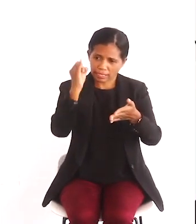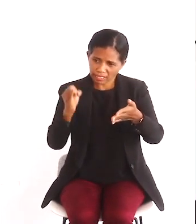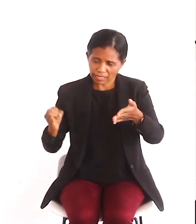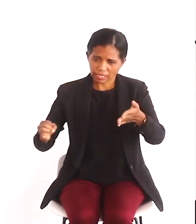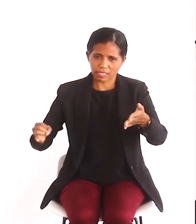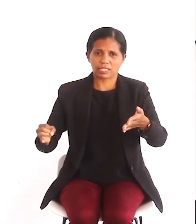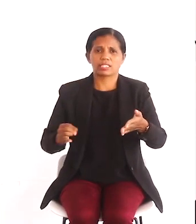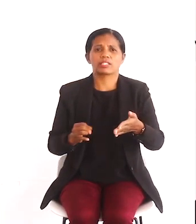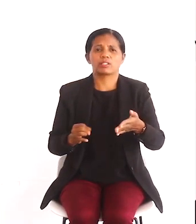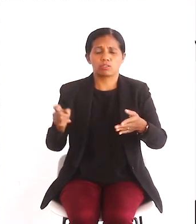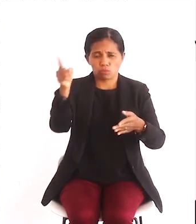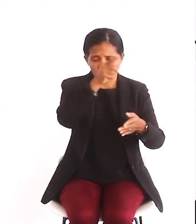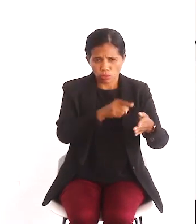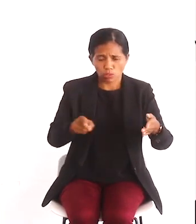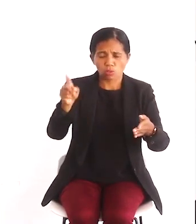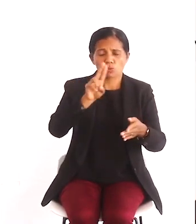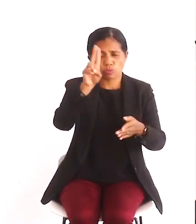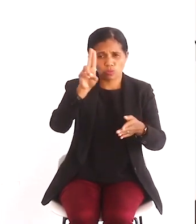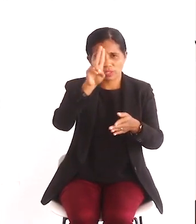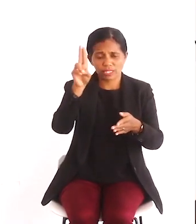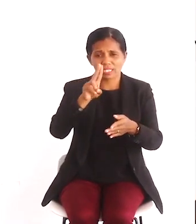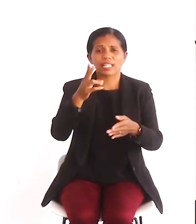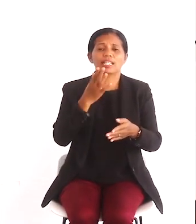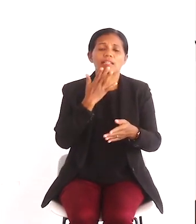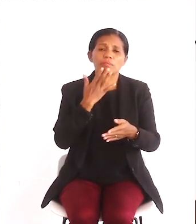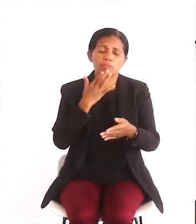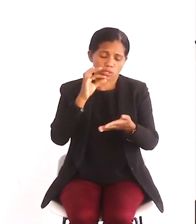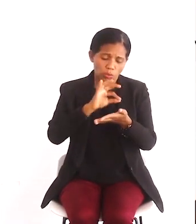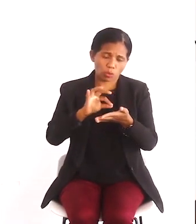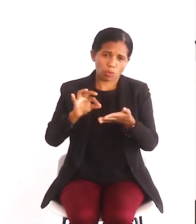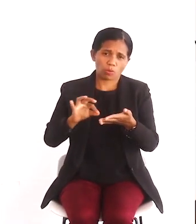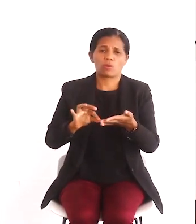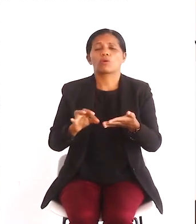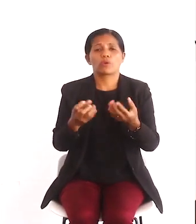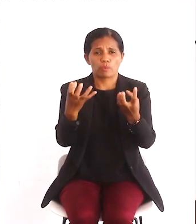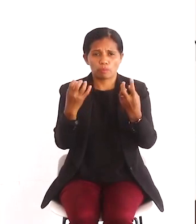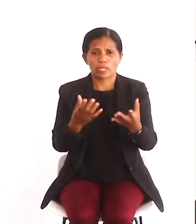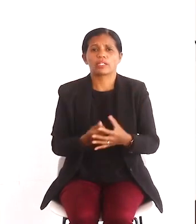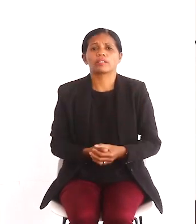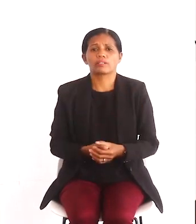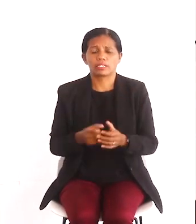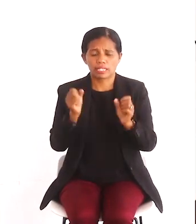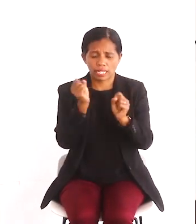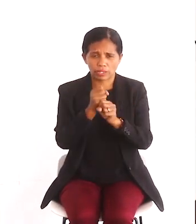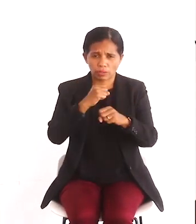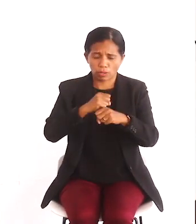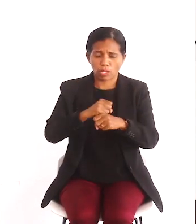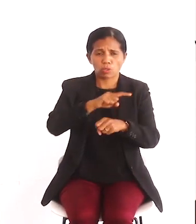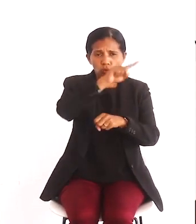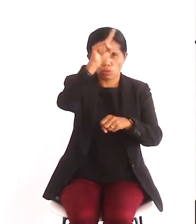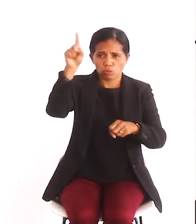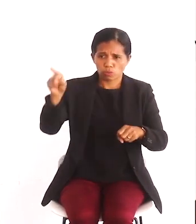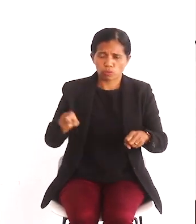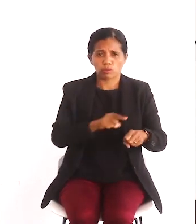leten, no uza lapis kor barak. Kumu hamutuk lapis kor sirre, nune nia bele kria sirklu ida nebe bot